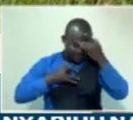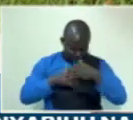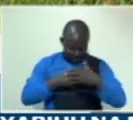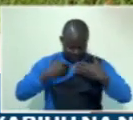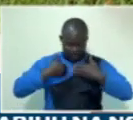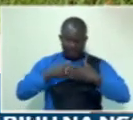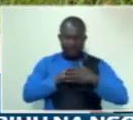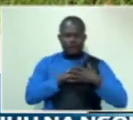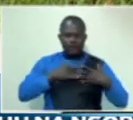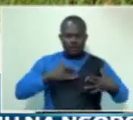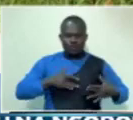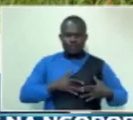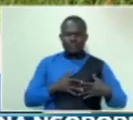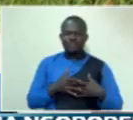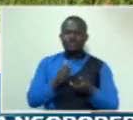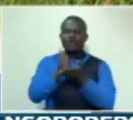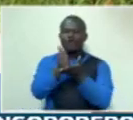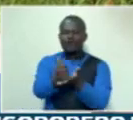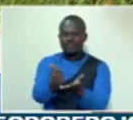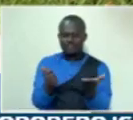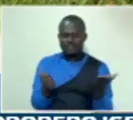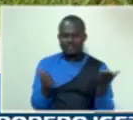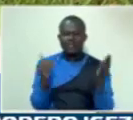umutima wo kubafasha